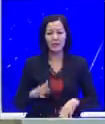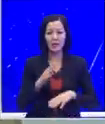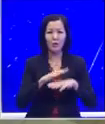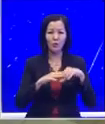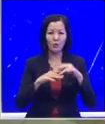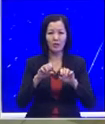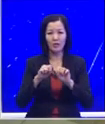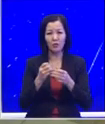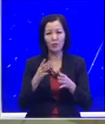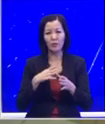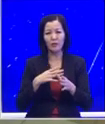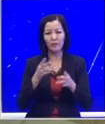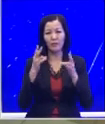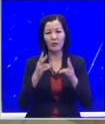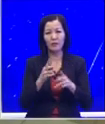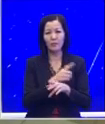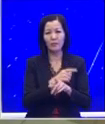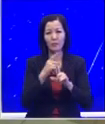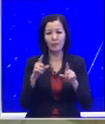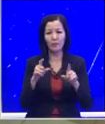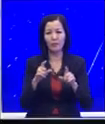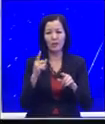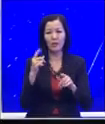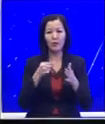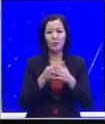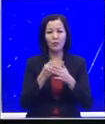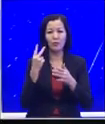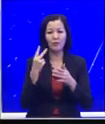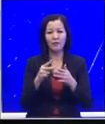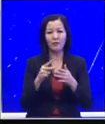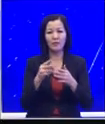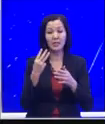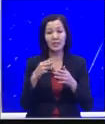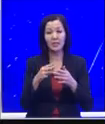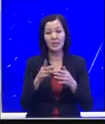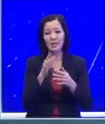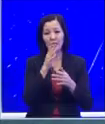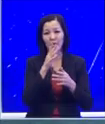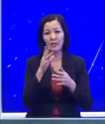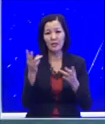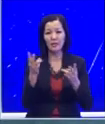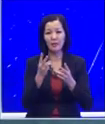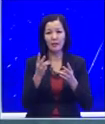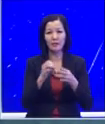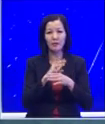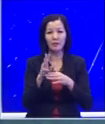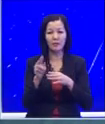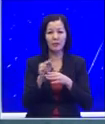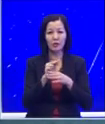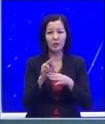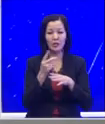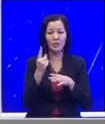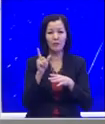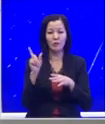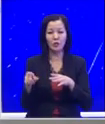конечностей. Пациентам, поступившим в учреждение, от 20 до 30 лет. Всем проведены необходимые мероприятия. Одному